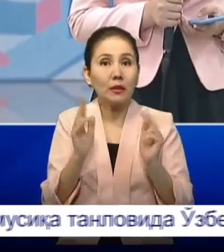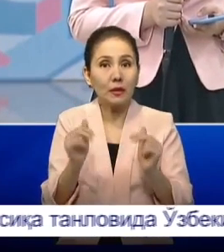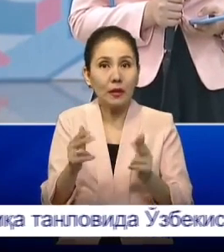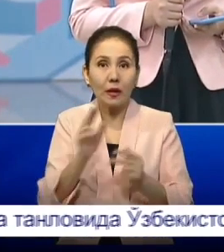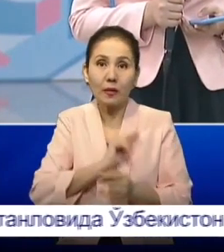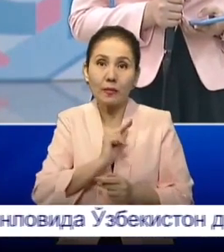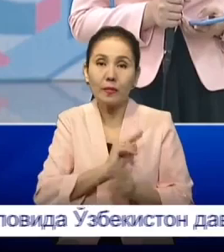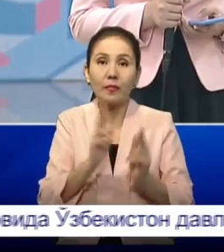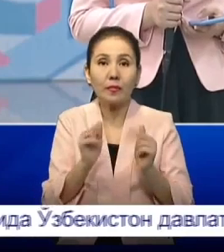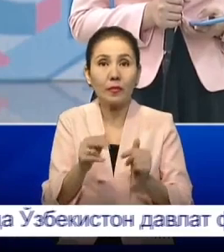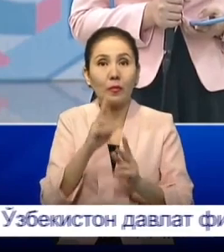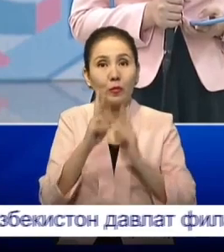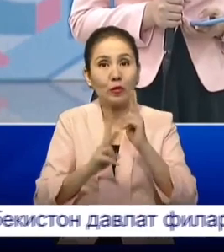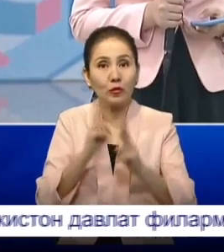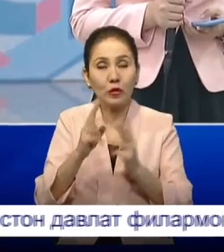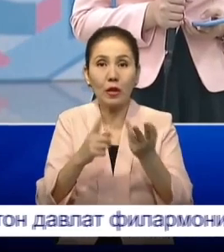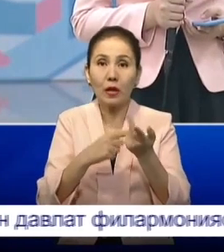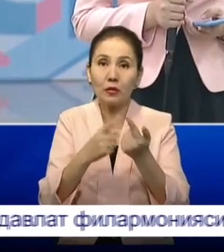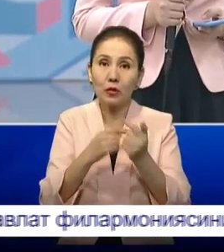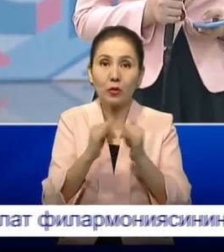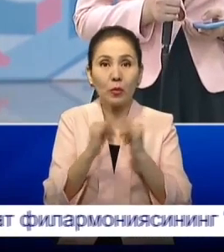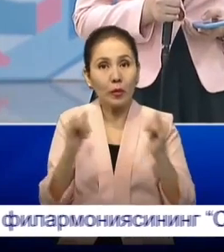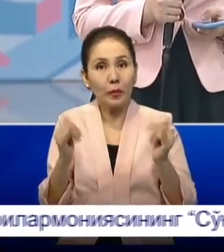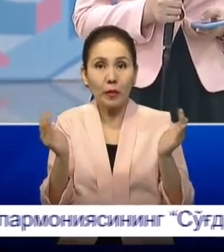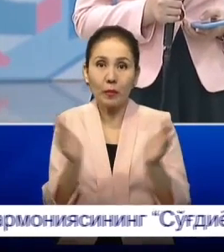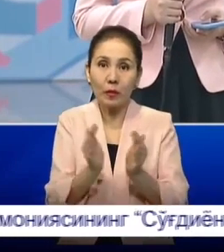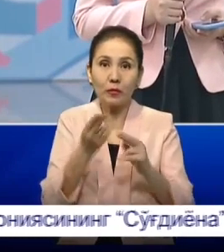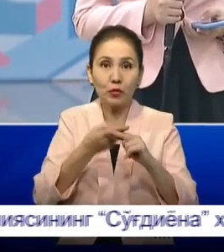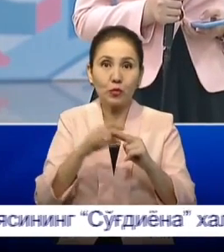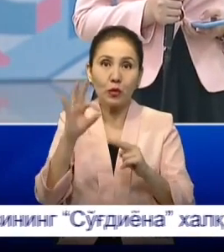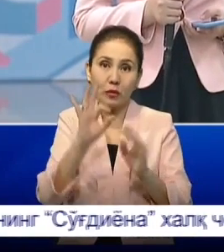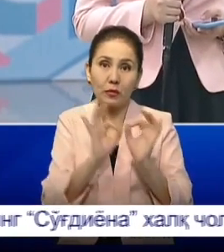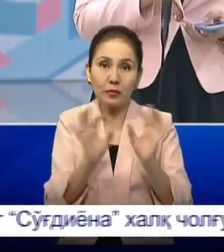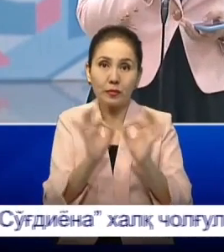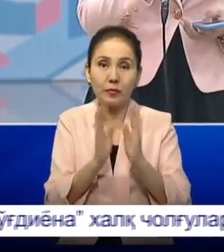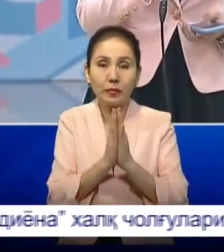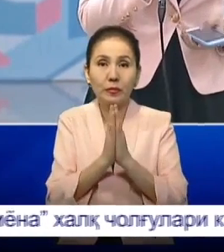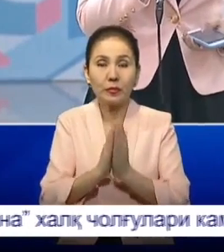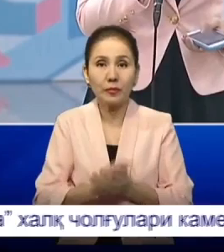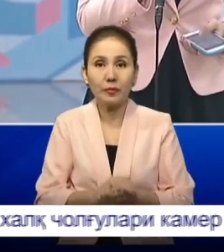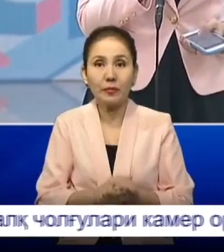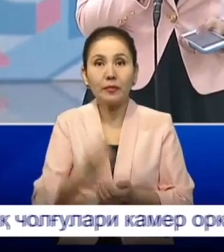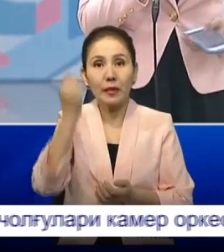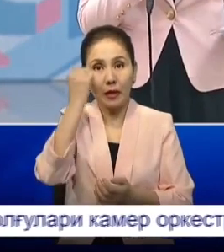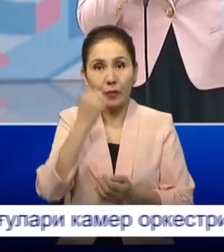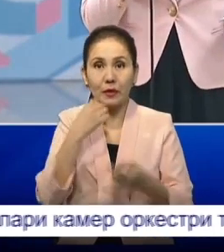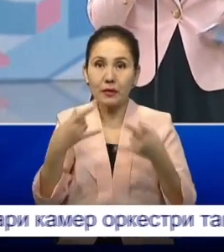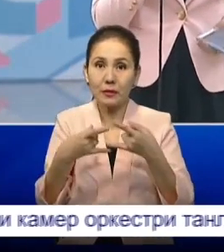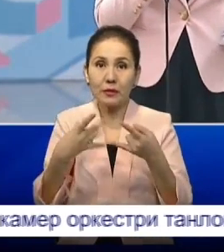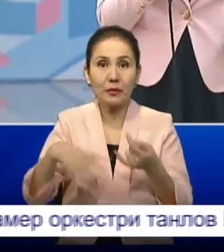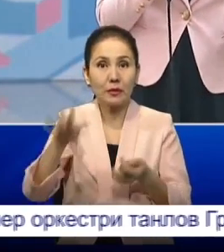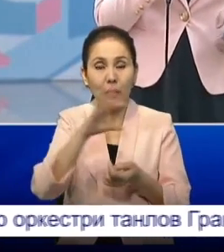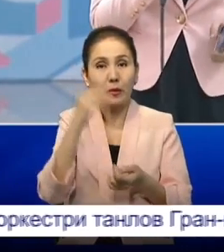қандай кетмоқда? Мурожиатлар сони кўпаяптими, камаяптими? Шу ҳақда маълумот берсангиз. Рахмат, студия. Бугун